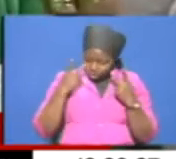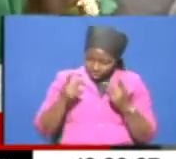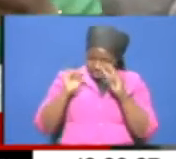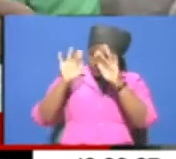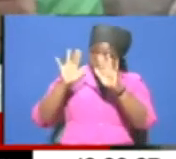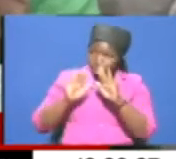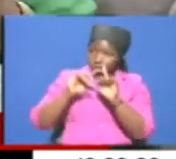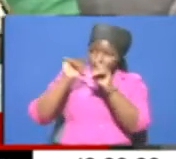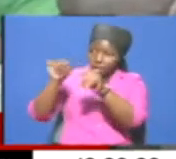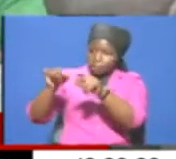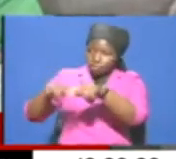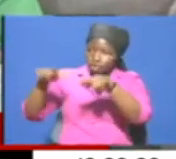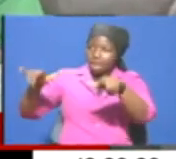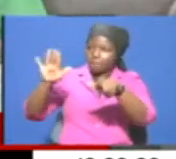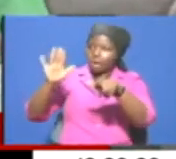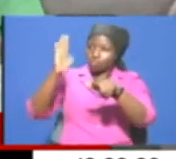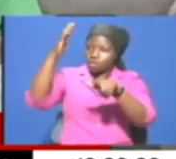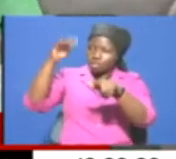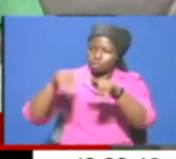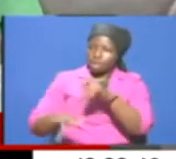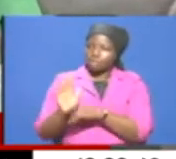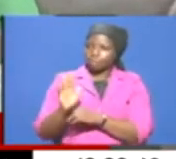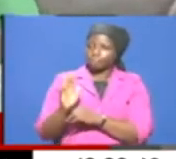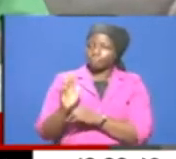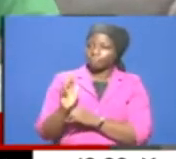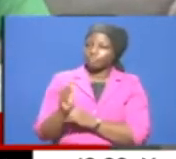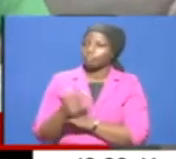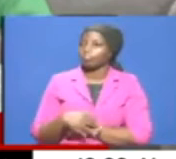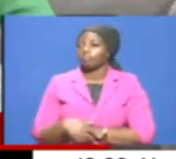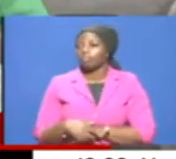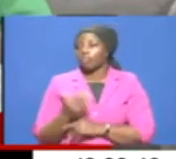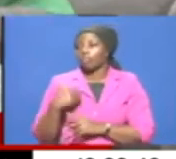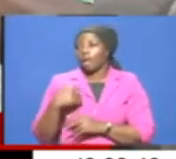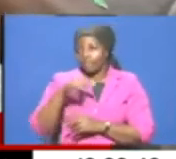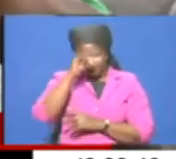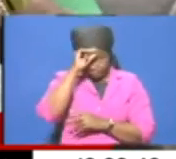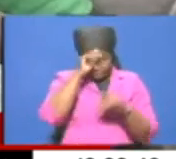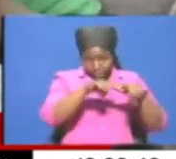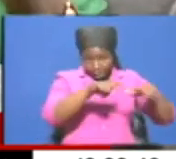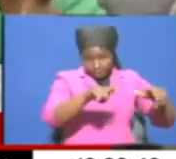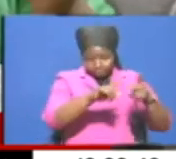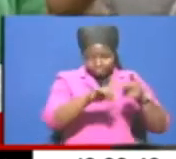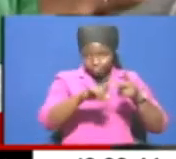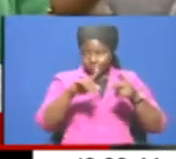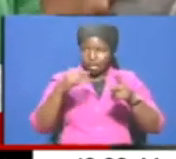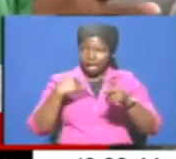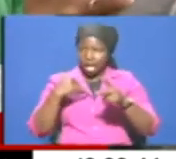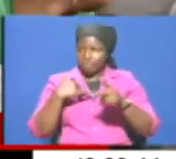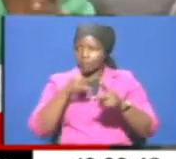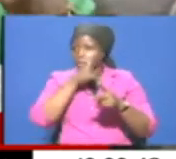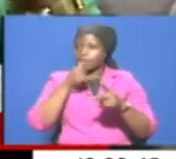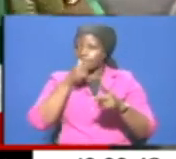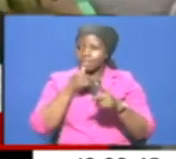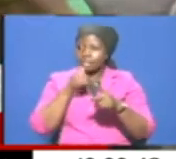kwa shamba yake kupanda. Tufautanishe, kuko na ile mashamba ya serikali na kuko na ile ya shamba ya watu